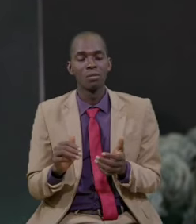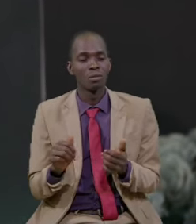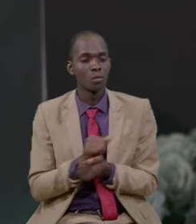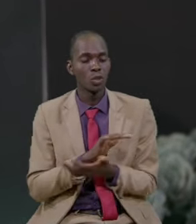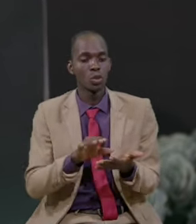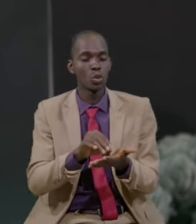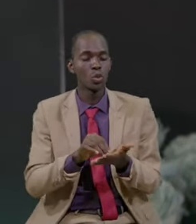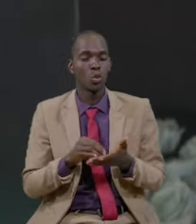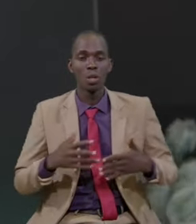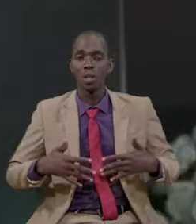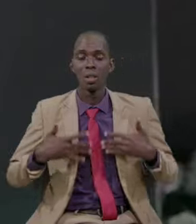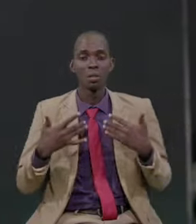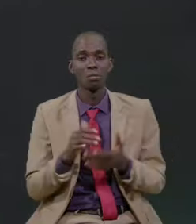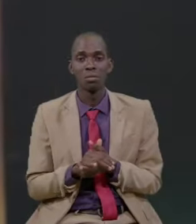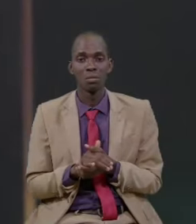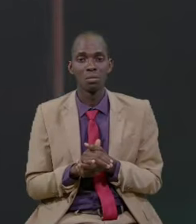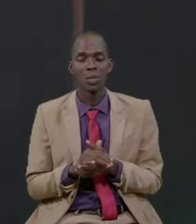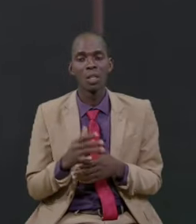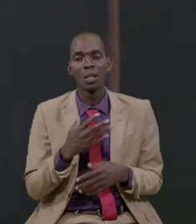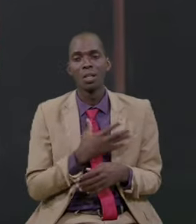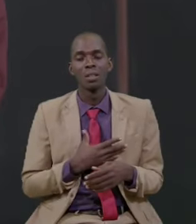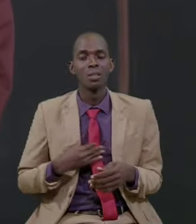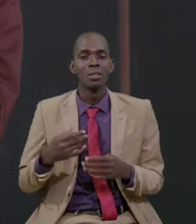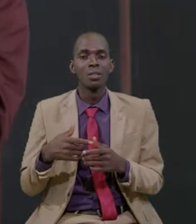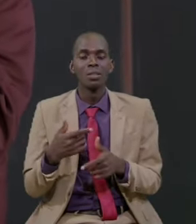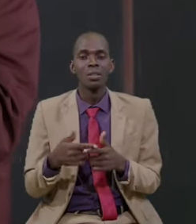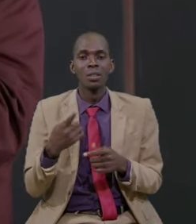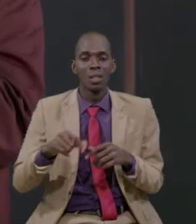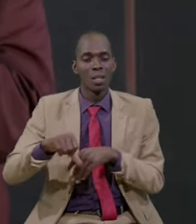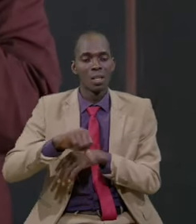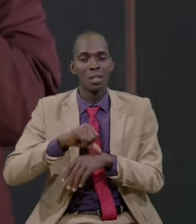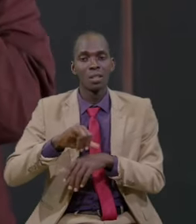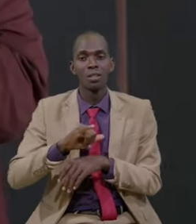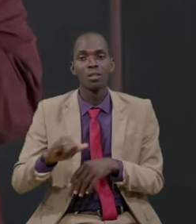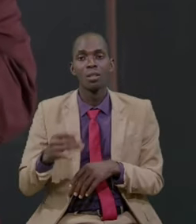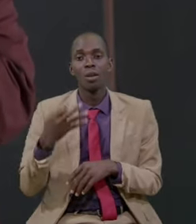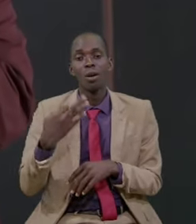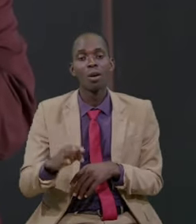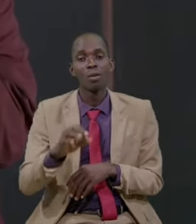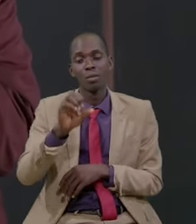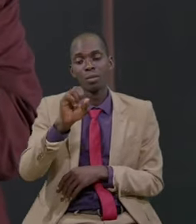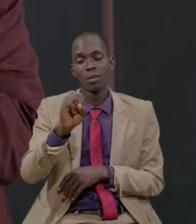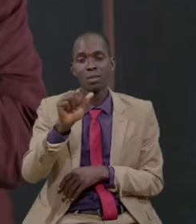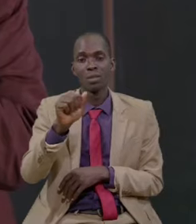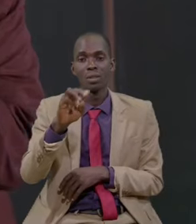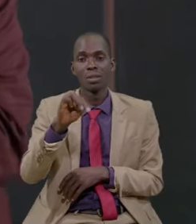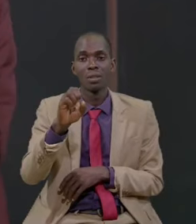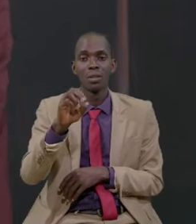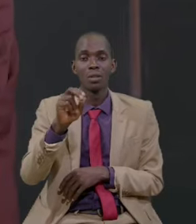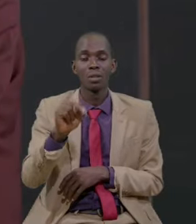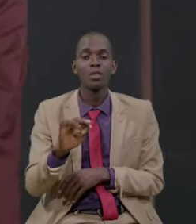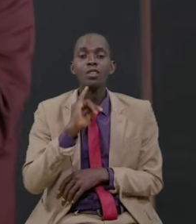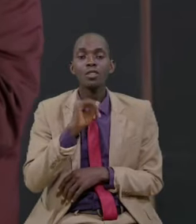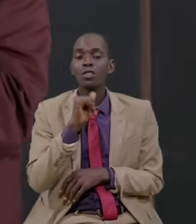détruit sa vie. Et l'onction de Samson n'arrive pas à le